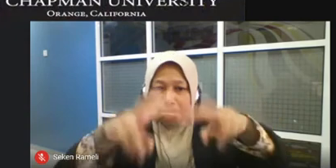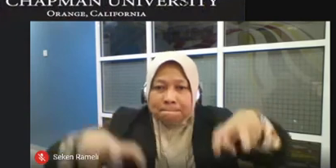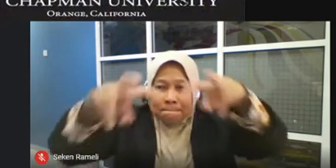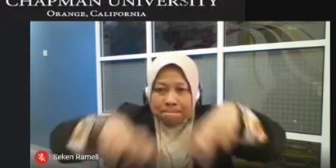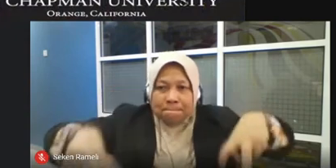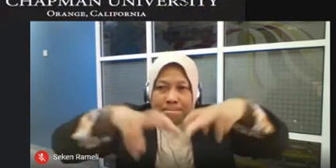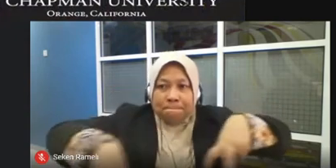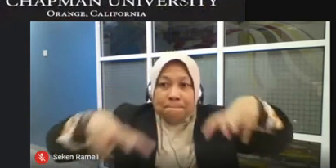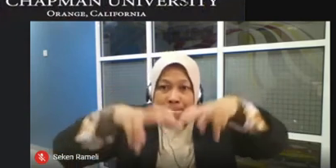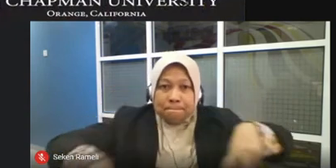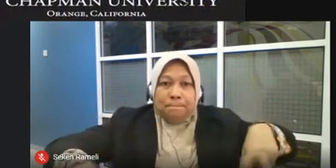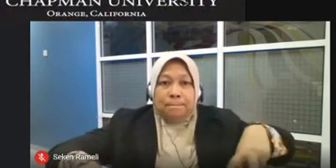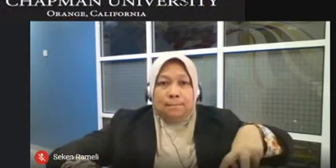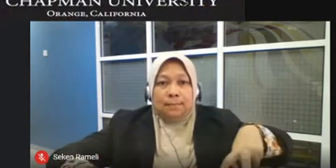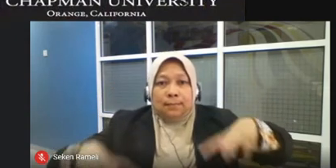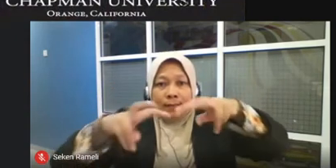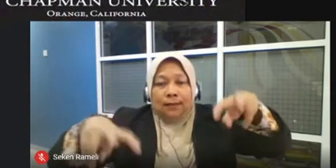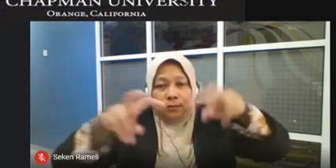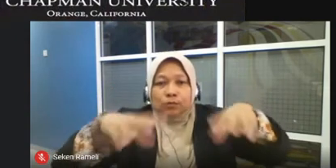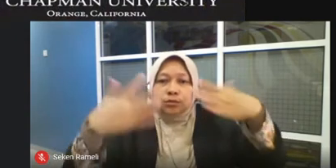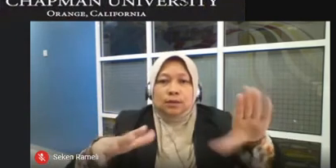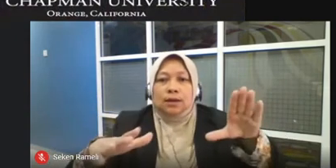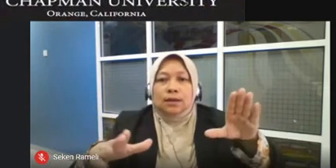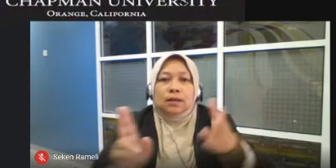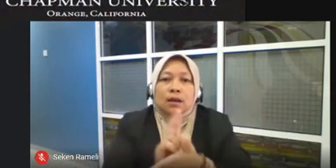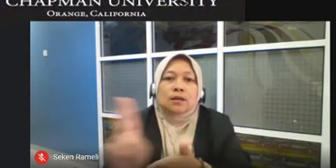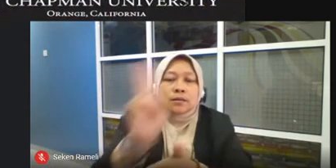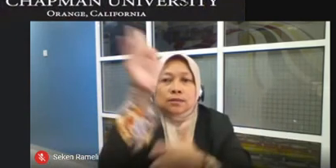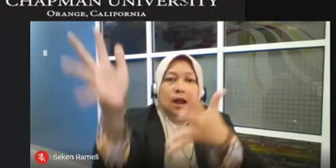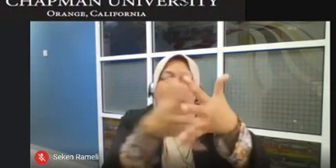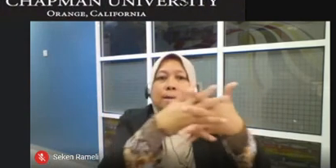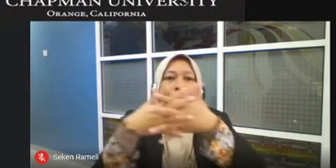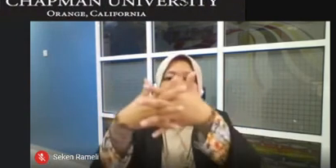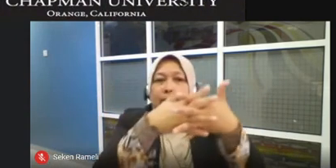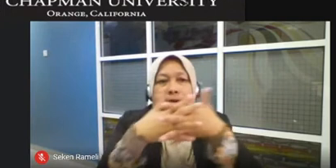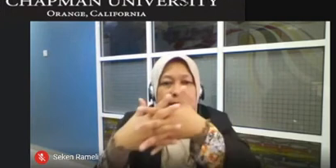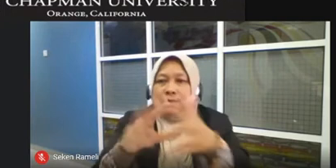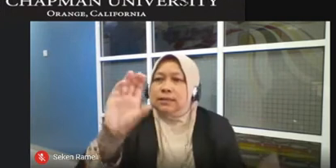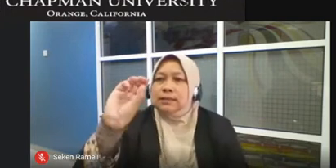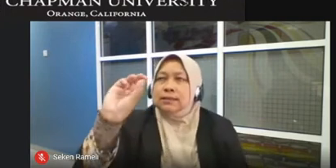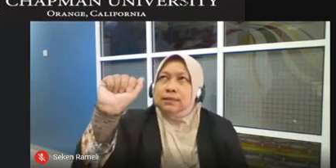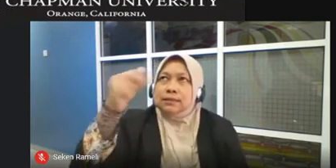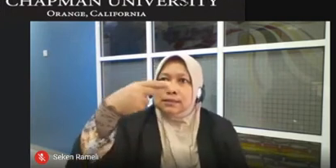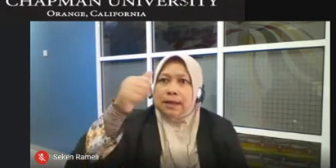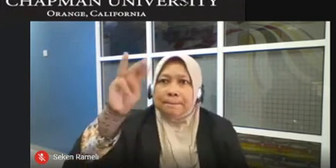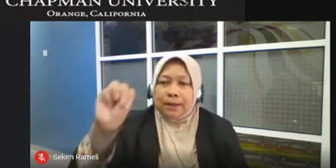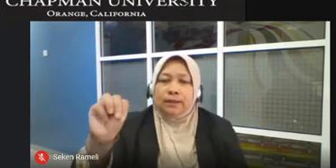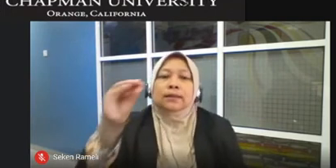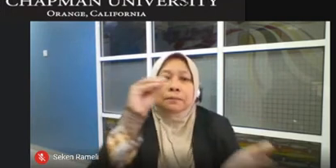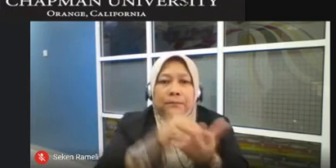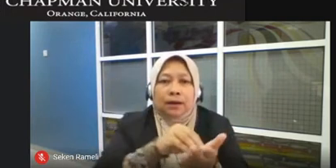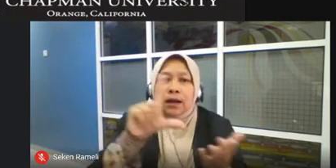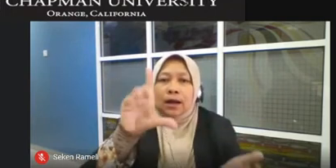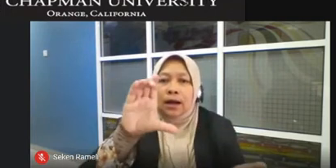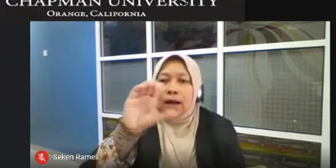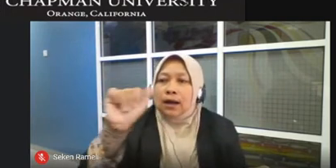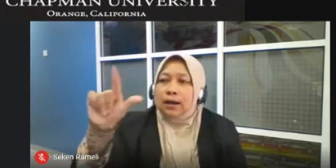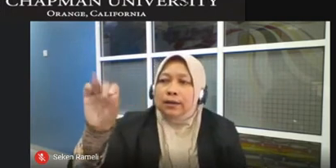di The Chapman University Survey of America, Chapman University di California. So kat sini